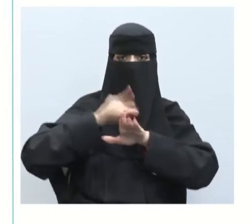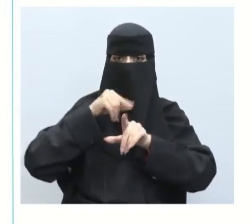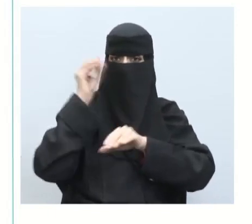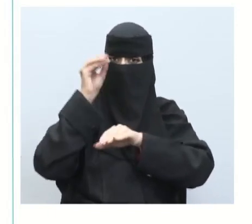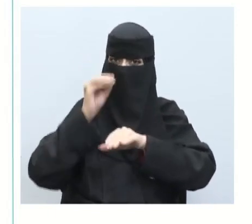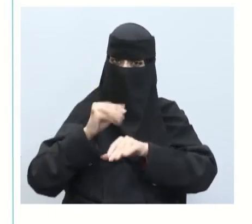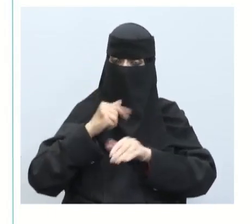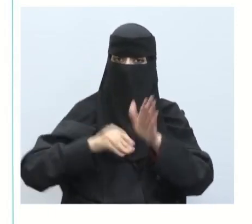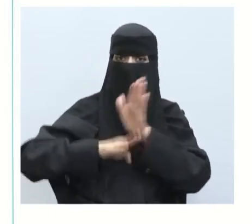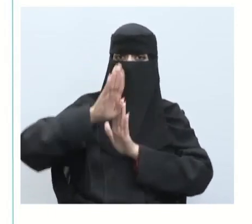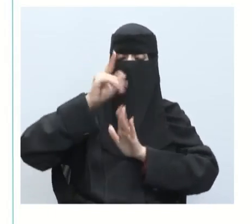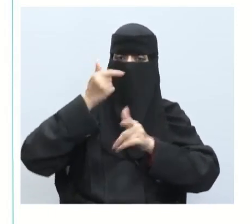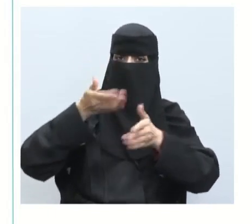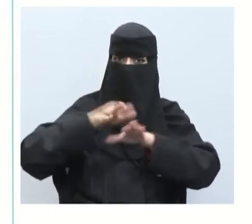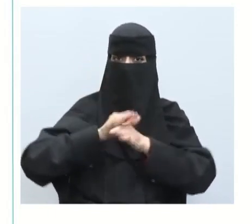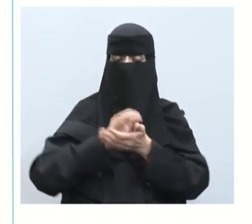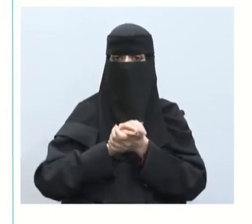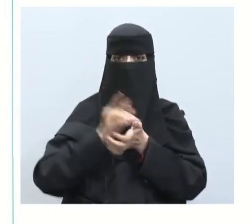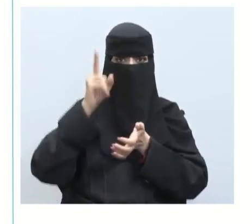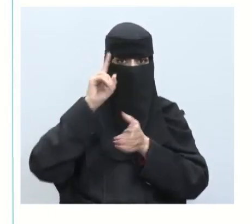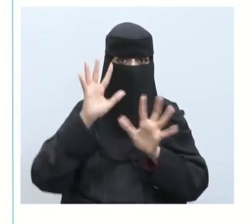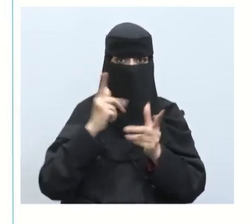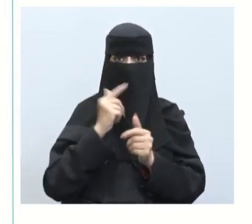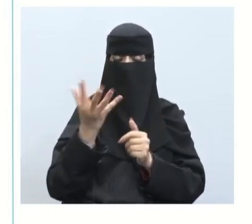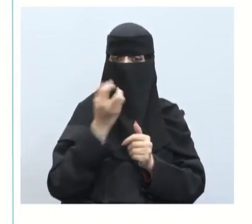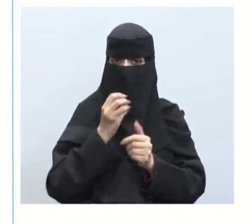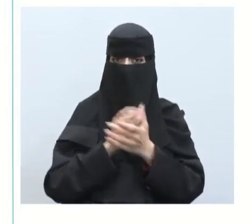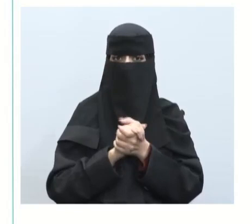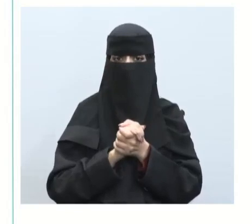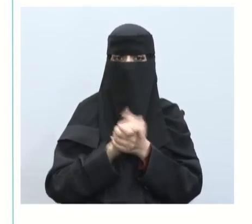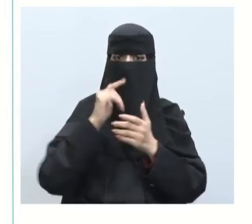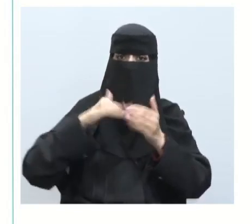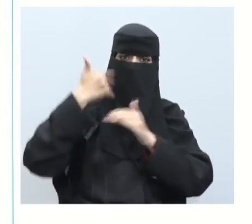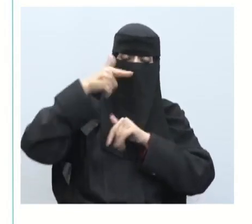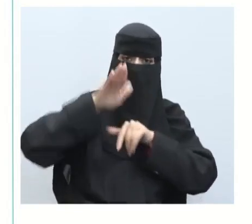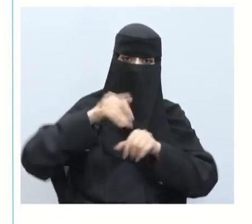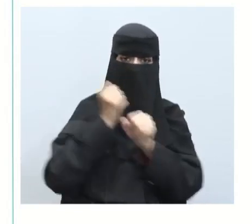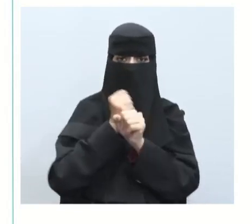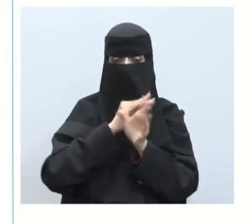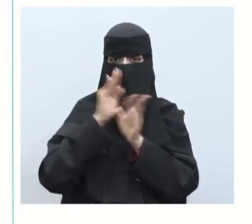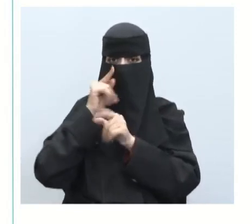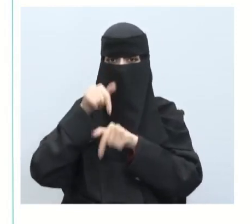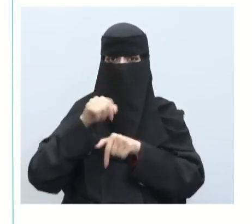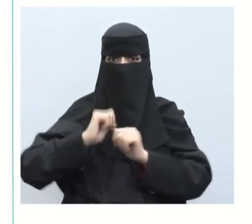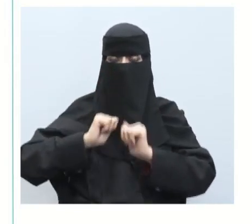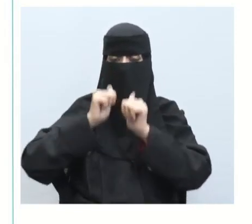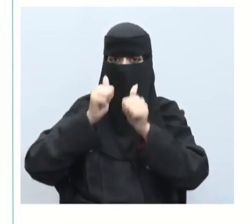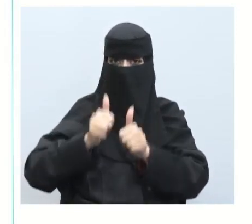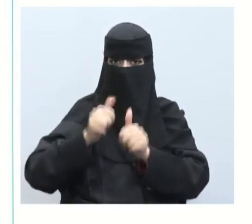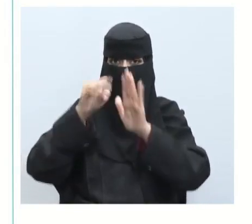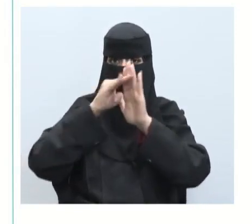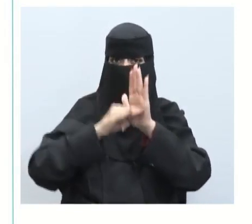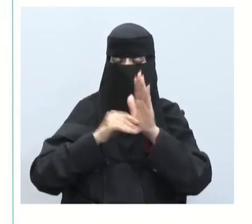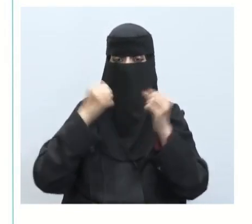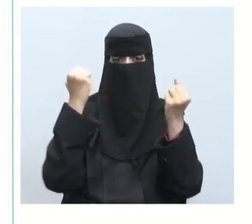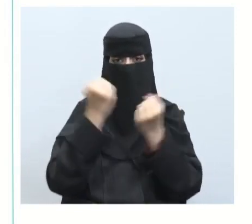الموظفين على التطور يعرف ما الذي يحتاجونه وبالتالي يوظف لهم القدرا او البرامج